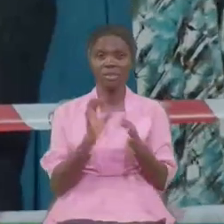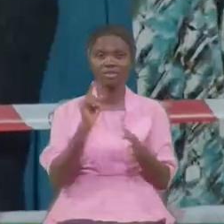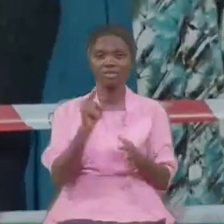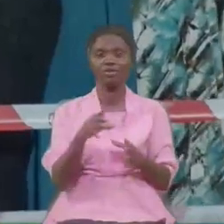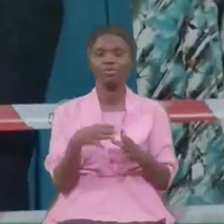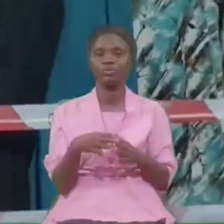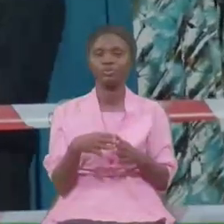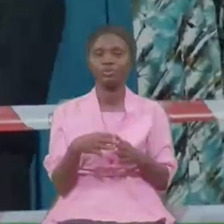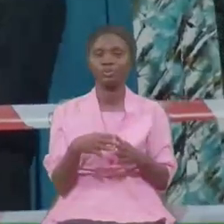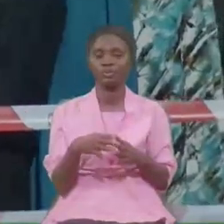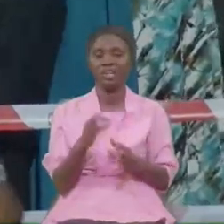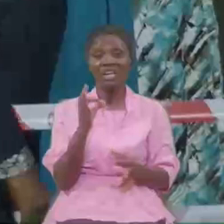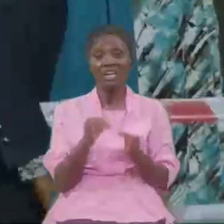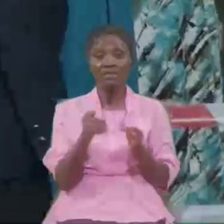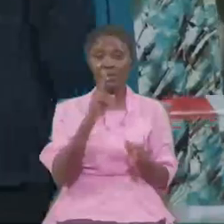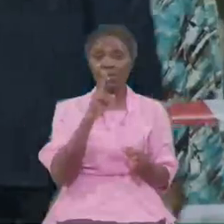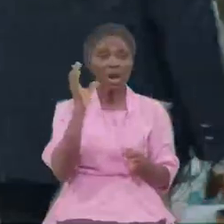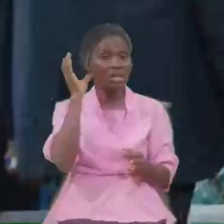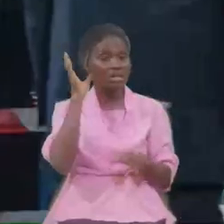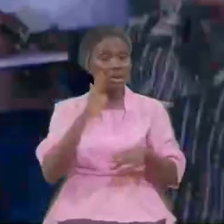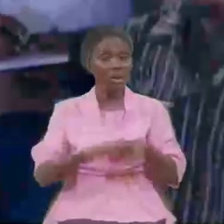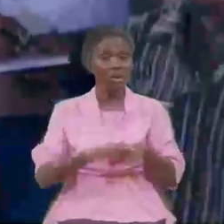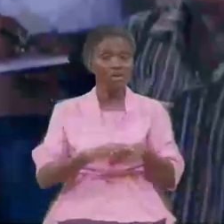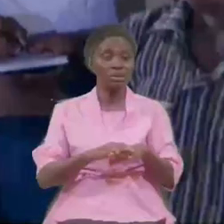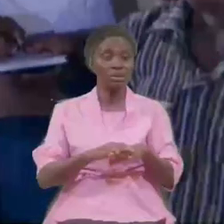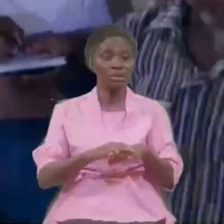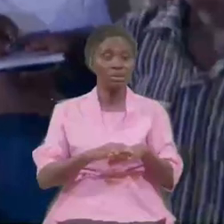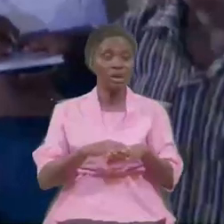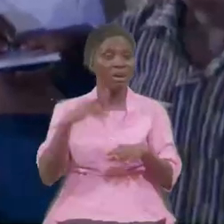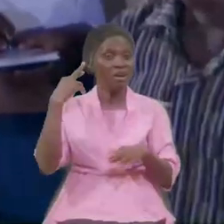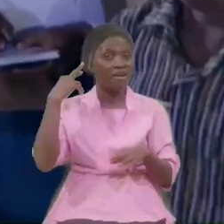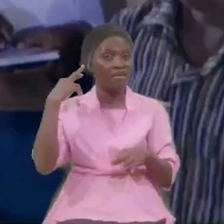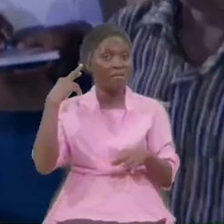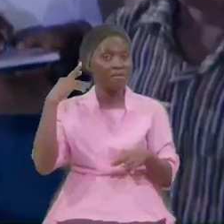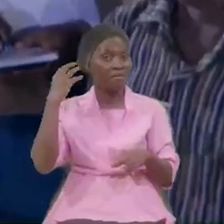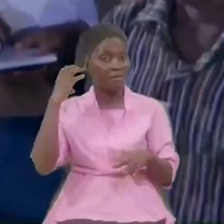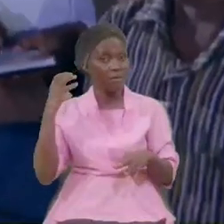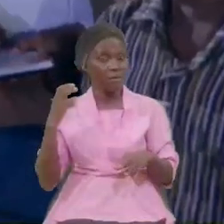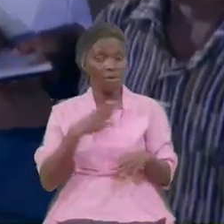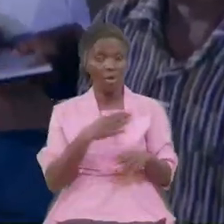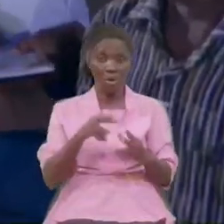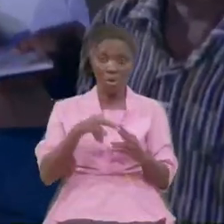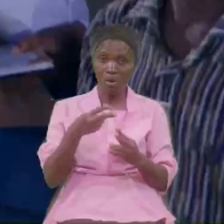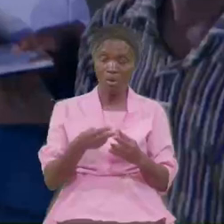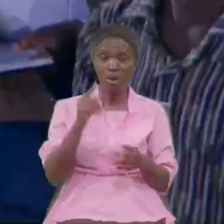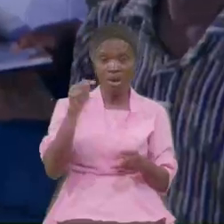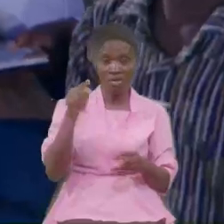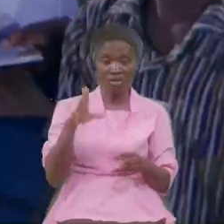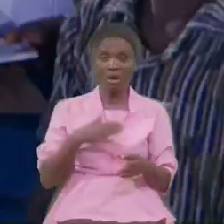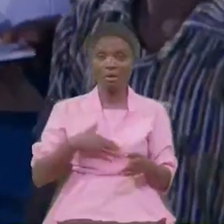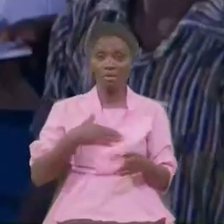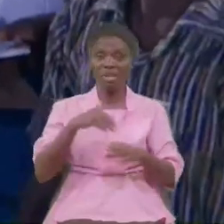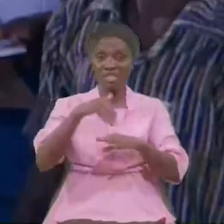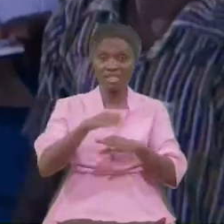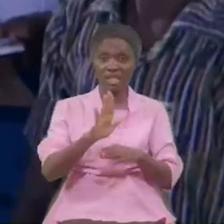Si vous êtes à la radio ou à la télé, venez de donner votre vie au Seigneur.